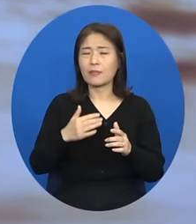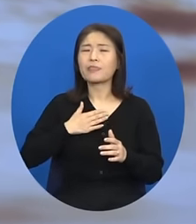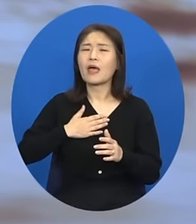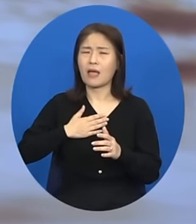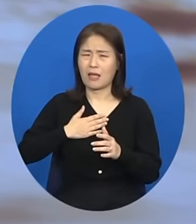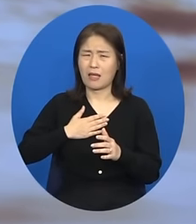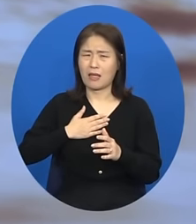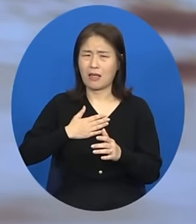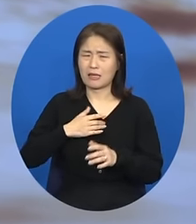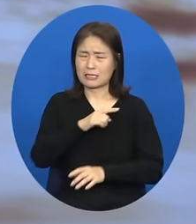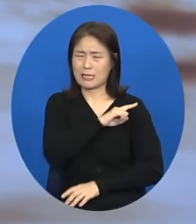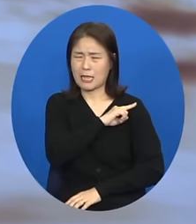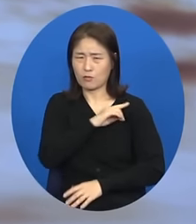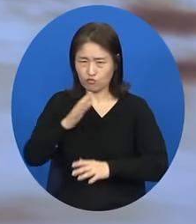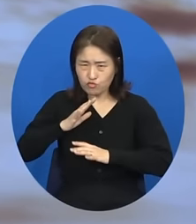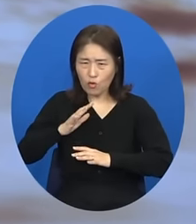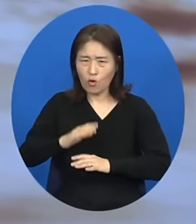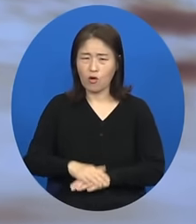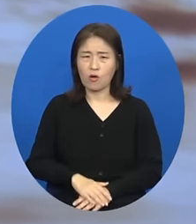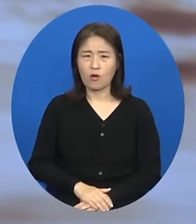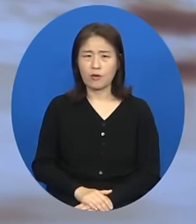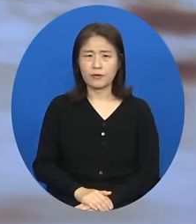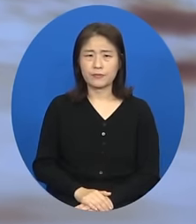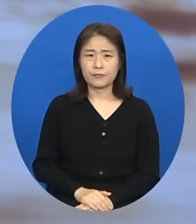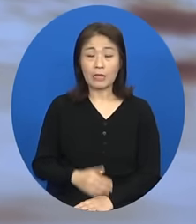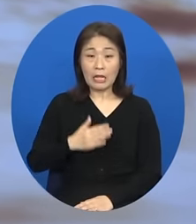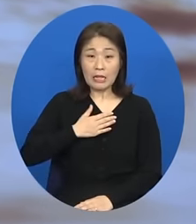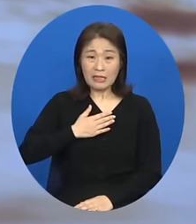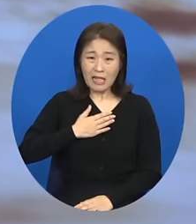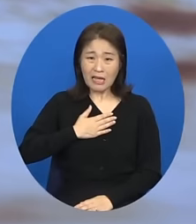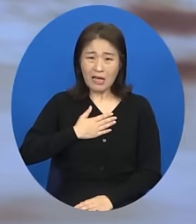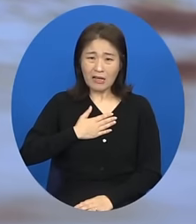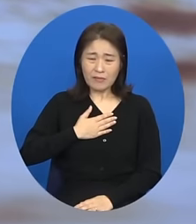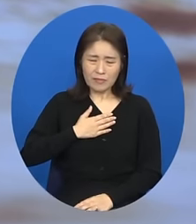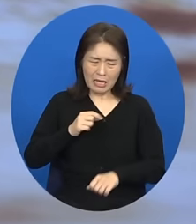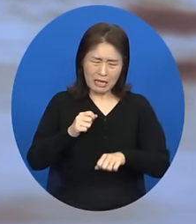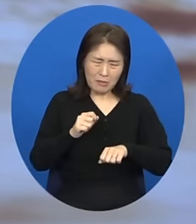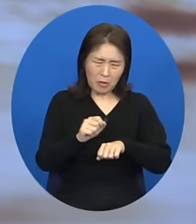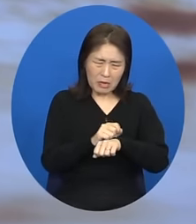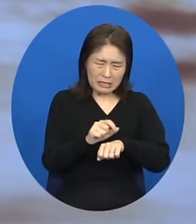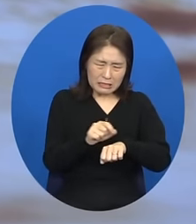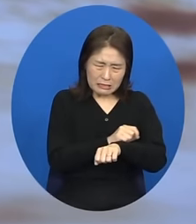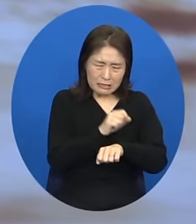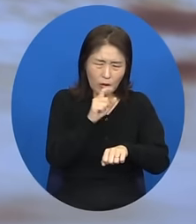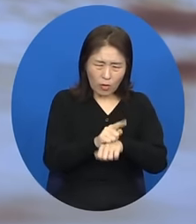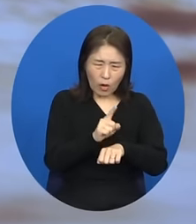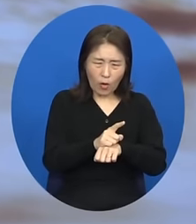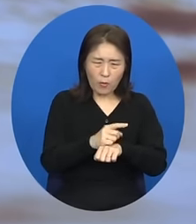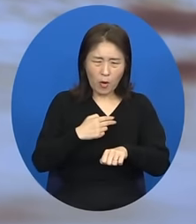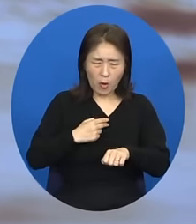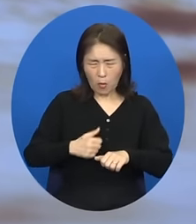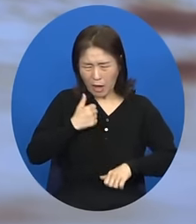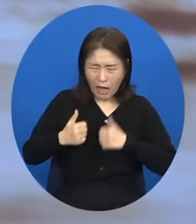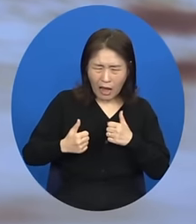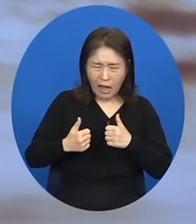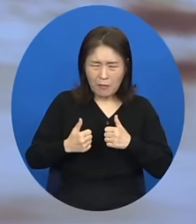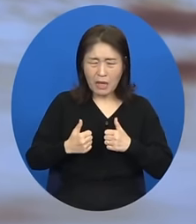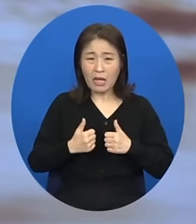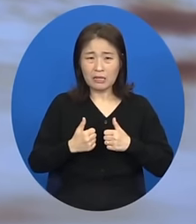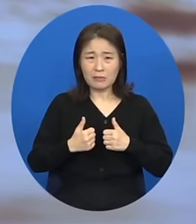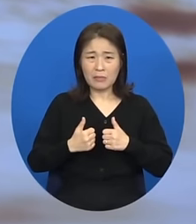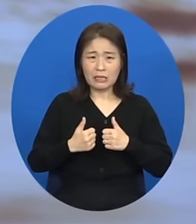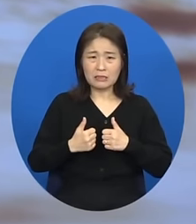십자가가 살아나면 좋겠지만 자기가 살아있으면 우리는 계속 갈등하고 미워하고 시기하고